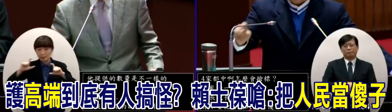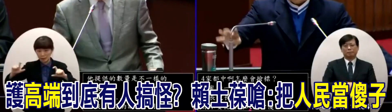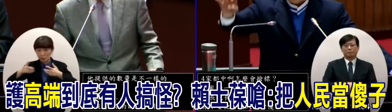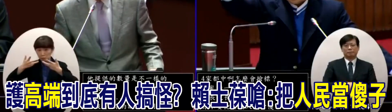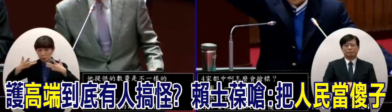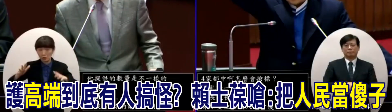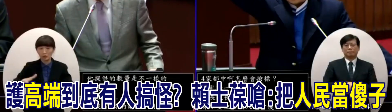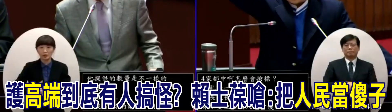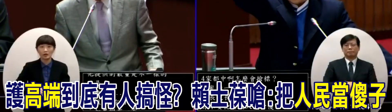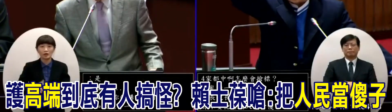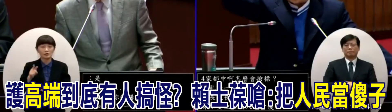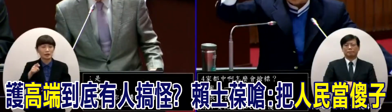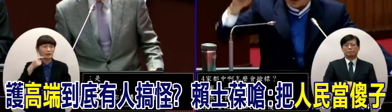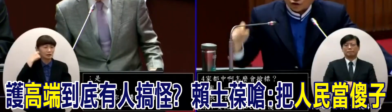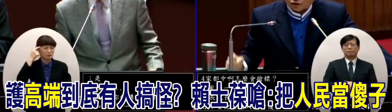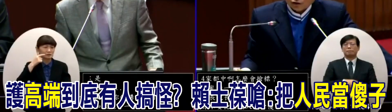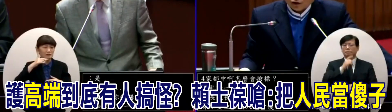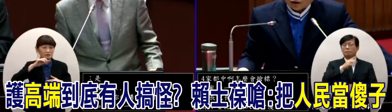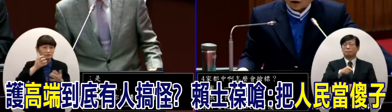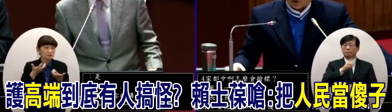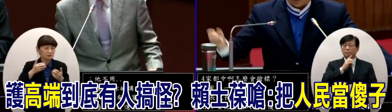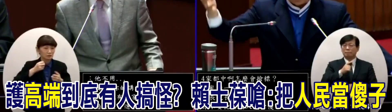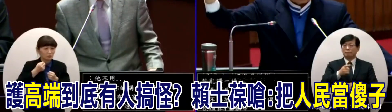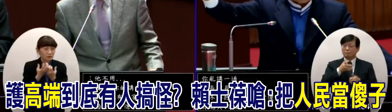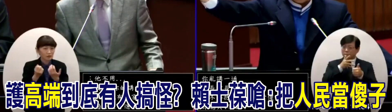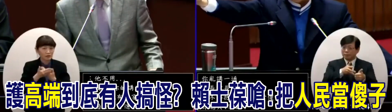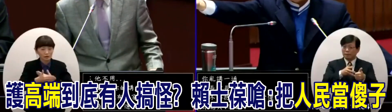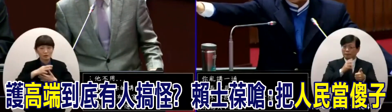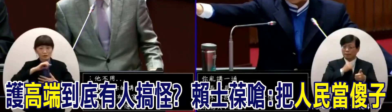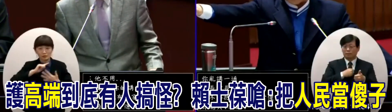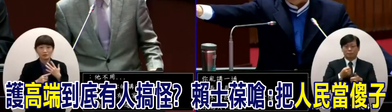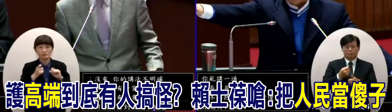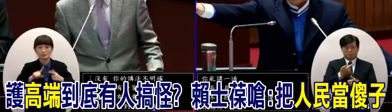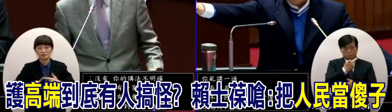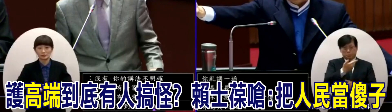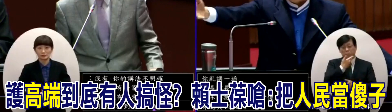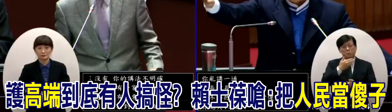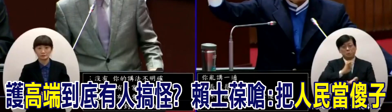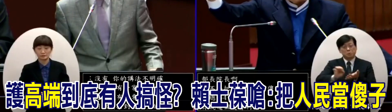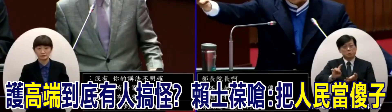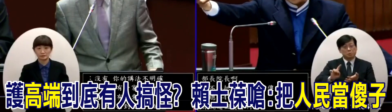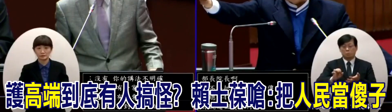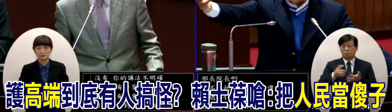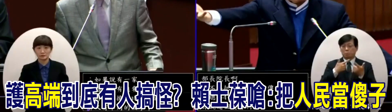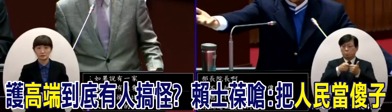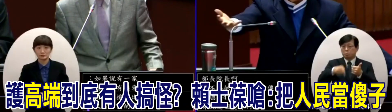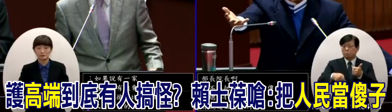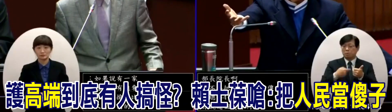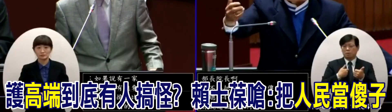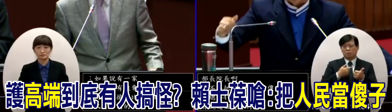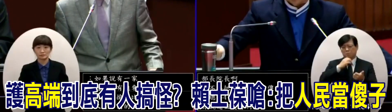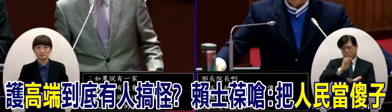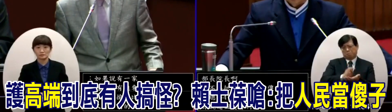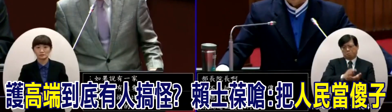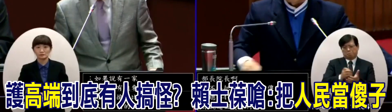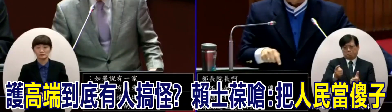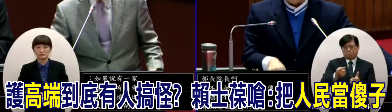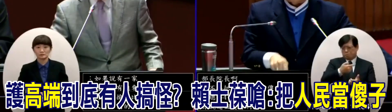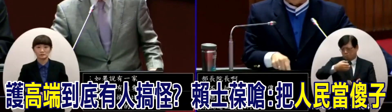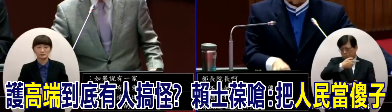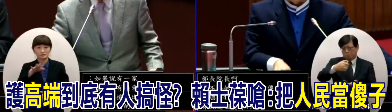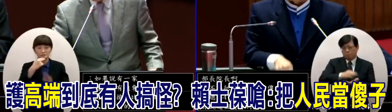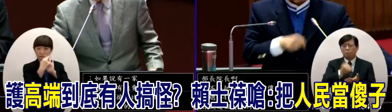又有不同的故事了。 自取是，请问有什么最有利标？ 为什么要这里不要低价标就好